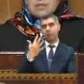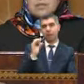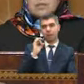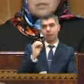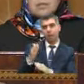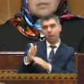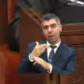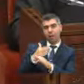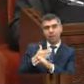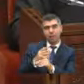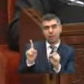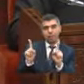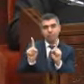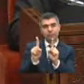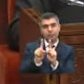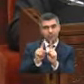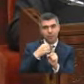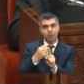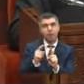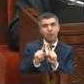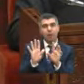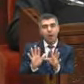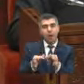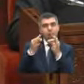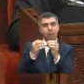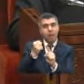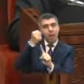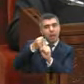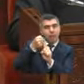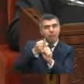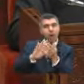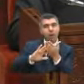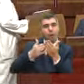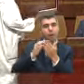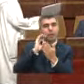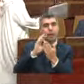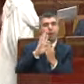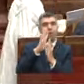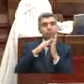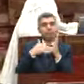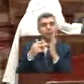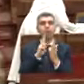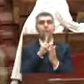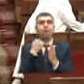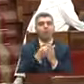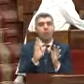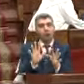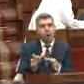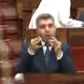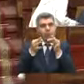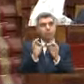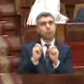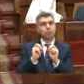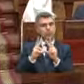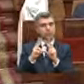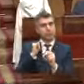رئيس الحكومة معكم لعرض الحصيلة المرحلية للحكومة، جاءت بمجموعة من المؤشرات الإيجابية ومجموعة